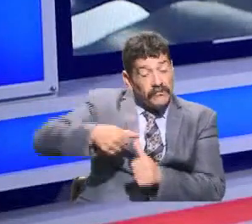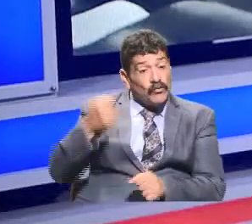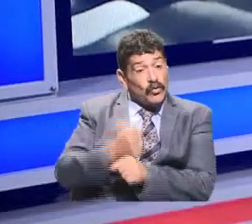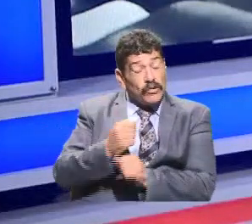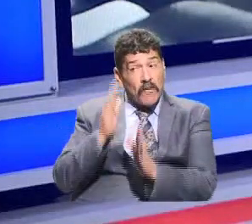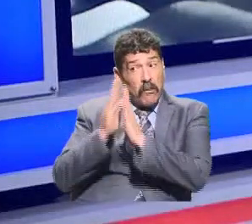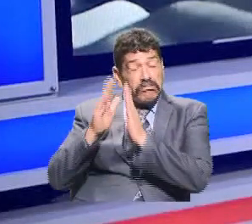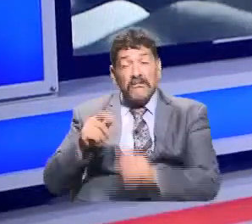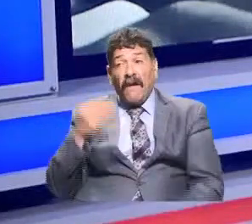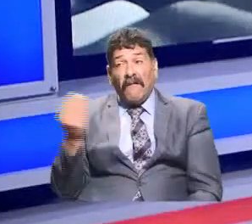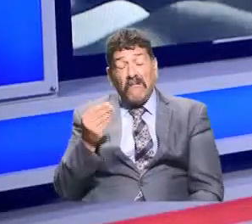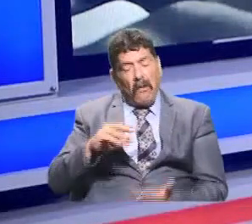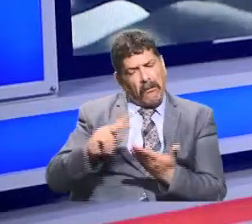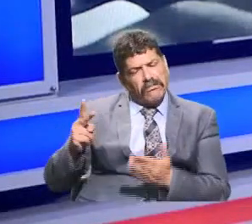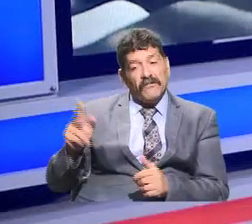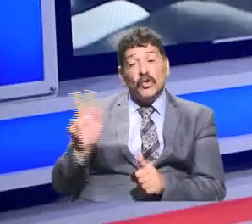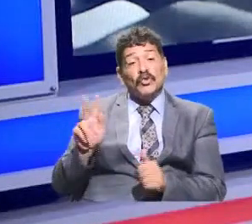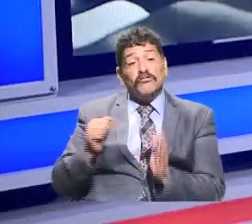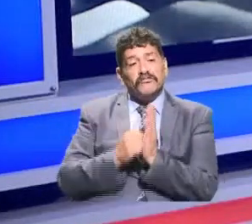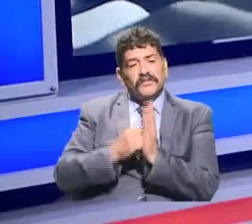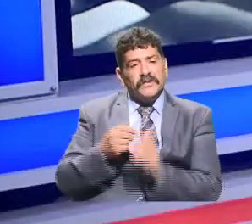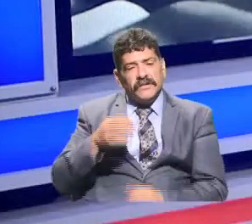ارسال ادبيا عظيما